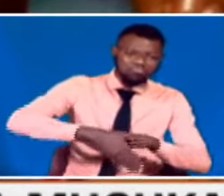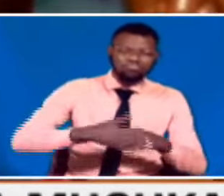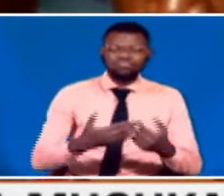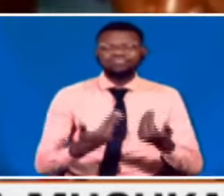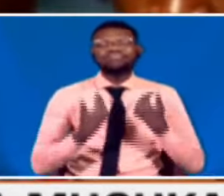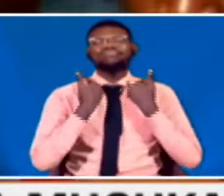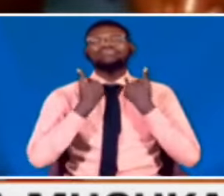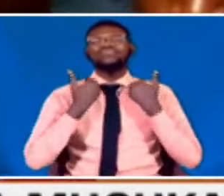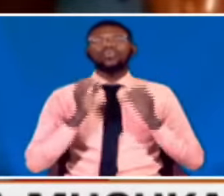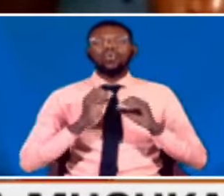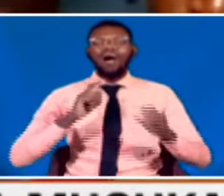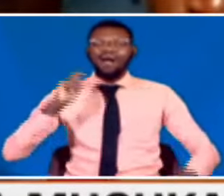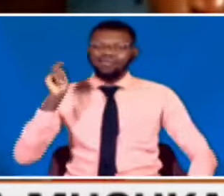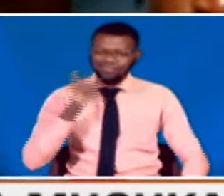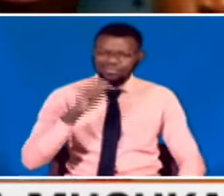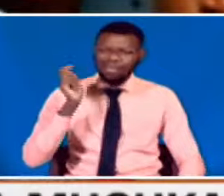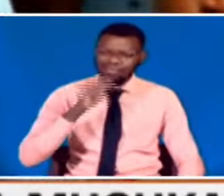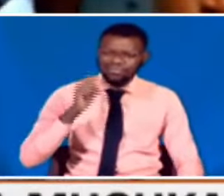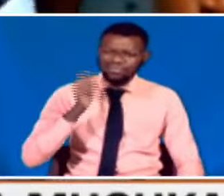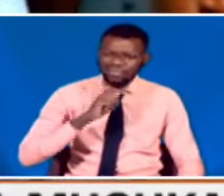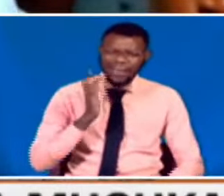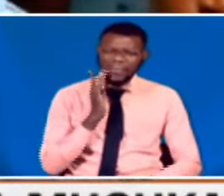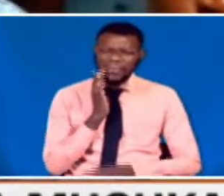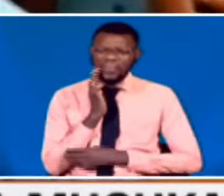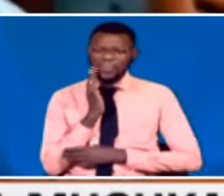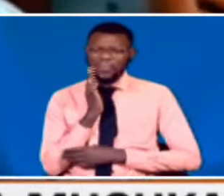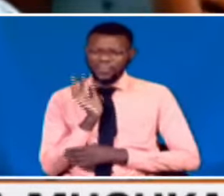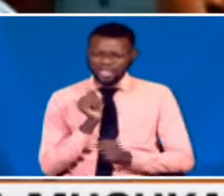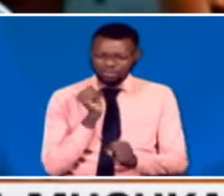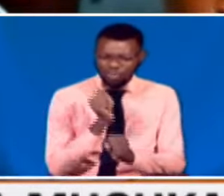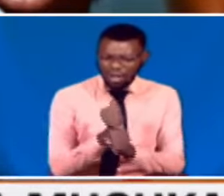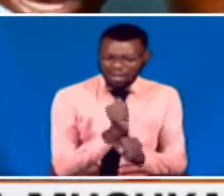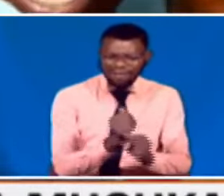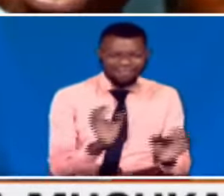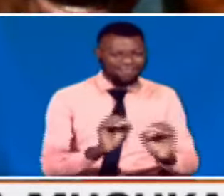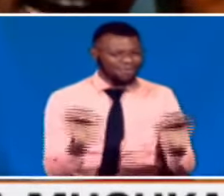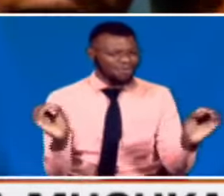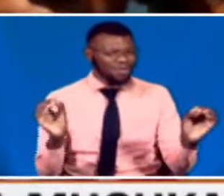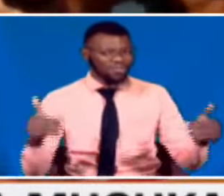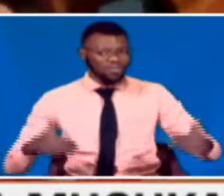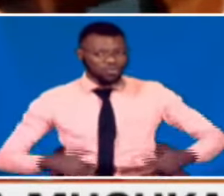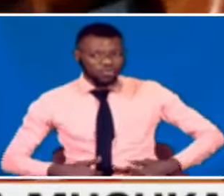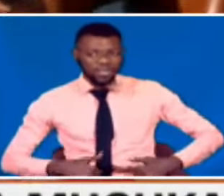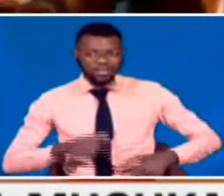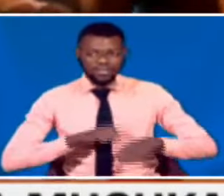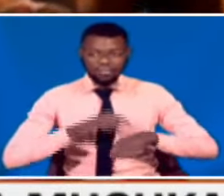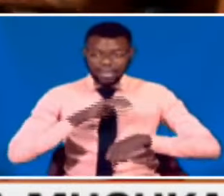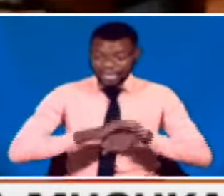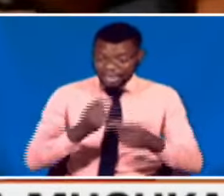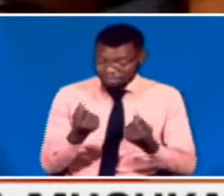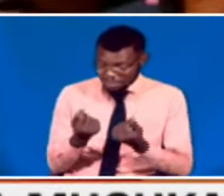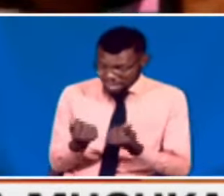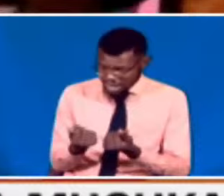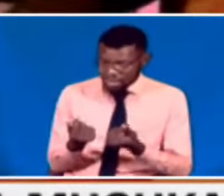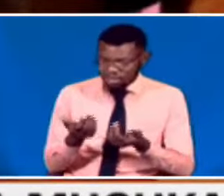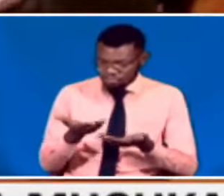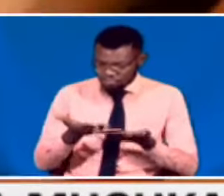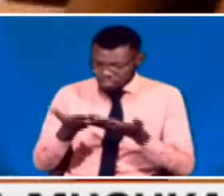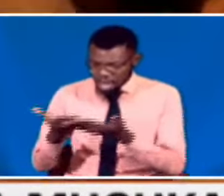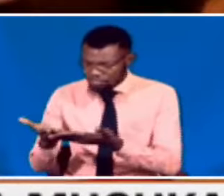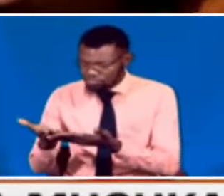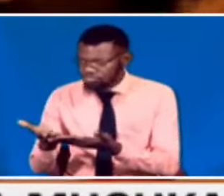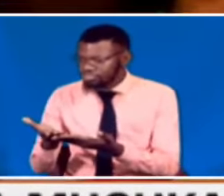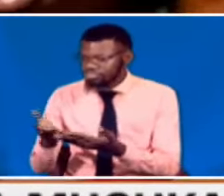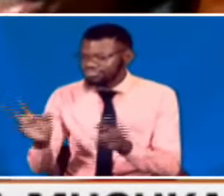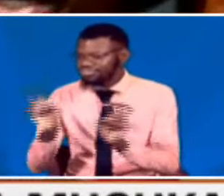vizuri, anataka tena kula muguka. Anatemgeani ya kufanya kazi mkijana huyo. Anapopata 20 badala ya kufikiria tumbo lake, anafikiria